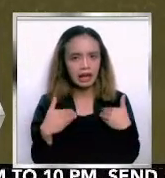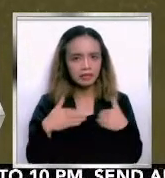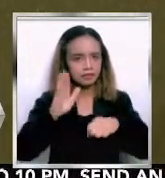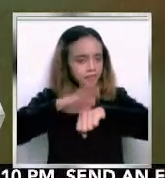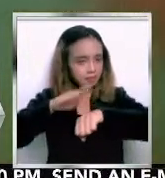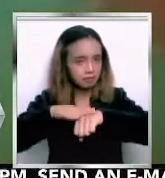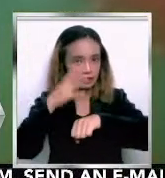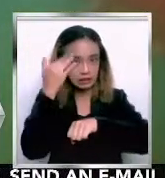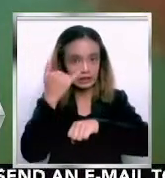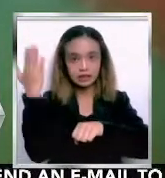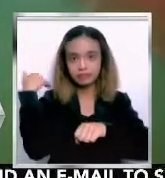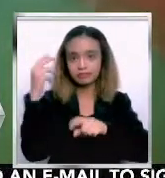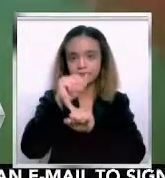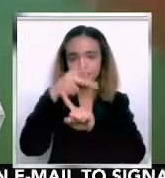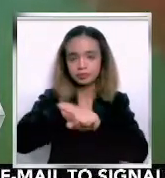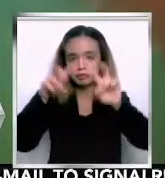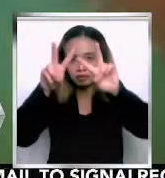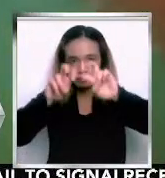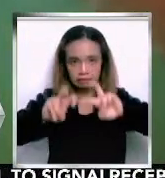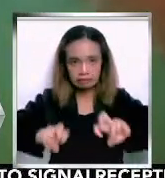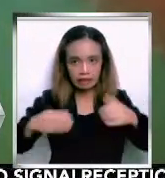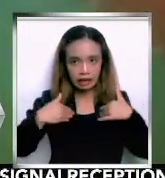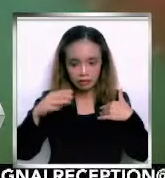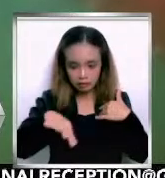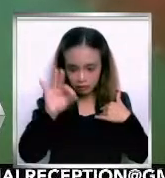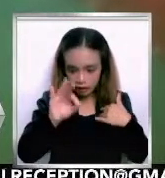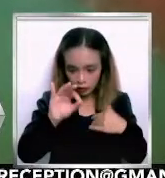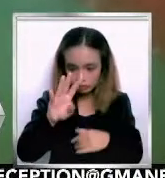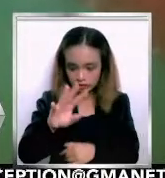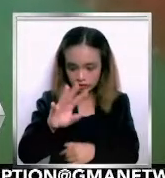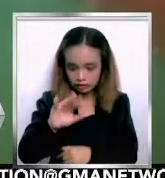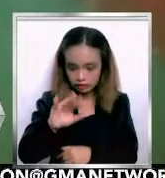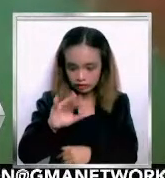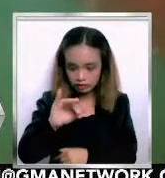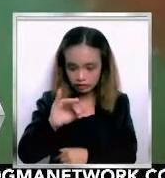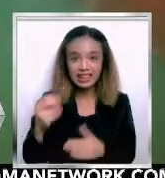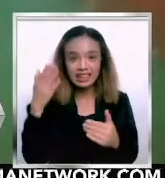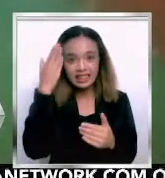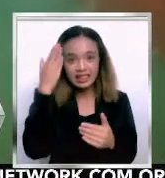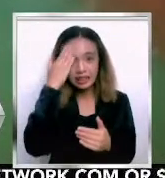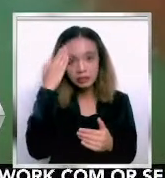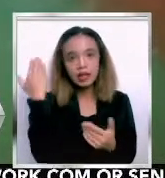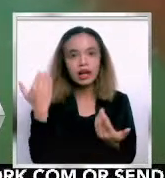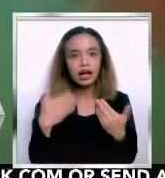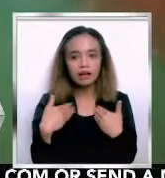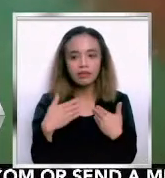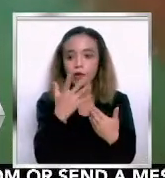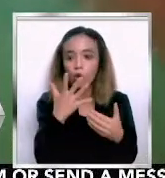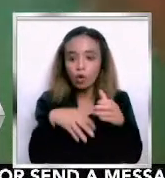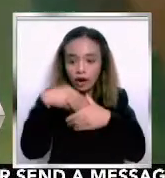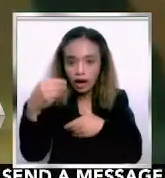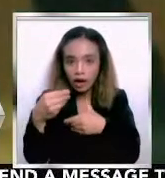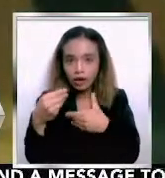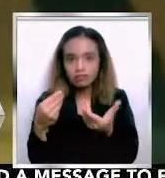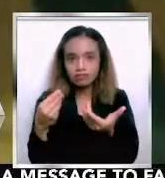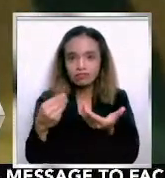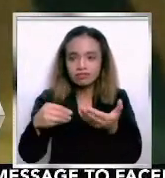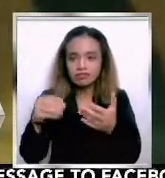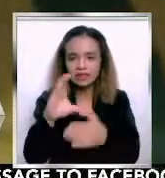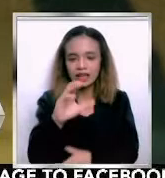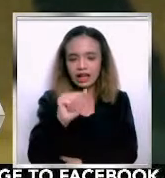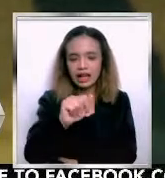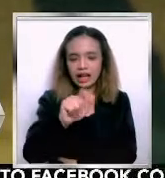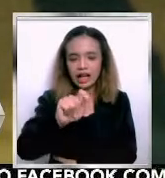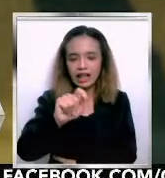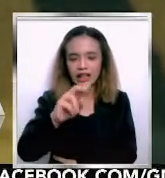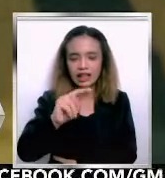noong Abril, nakitaan nila ang jolen, partikular yung may kulay sa outer surface nito ng traces ng cadmium. Pero yung mga